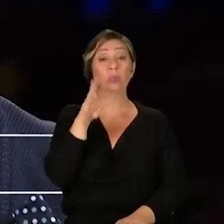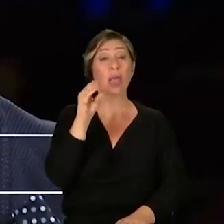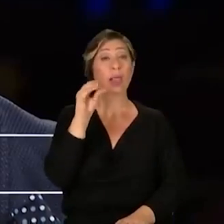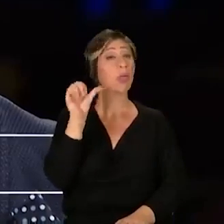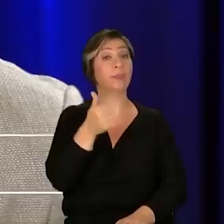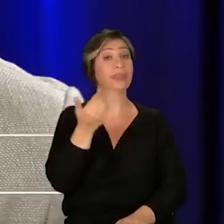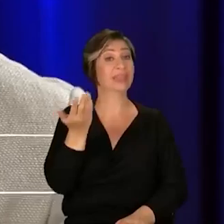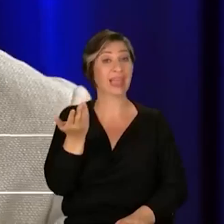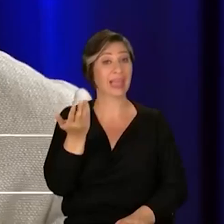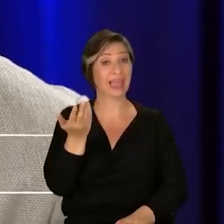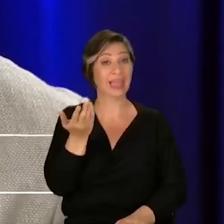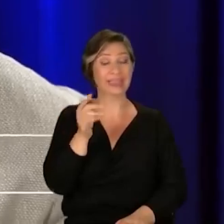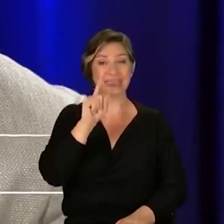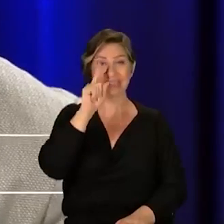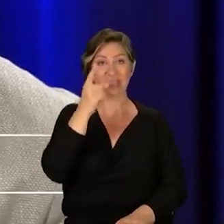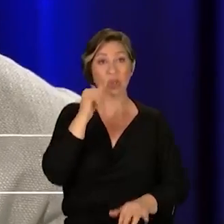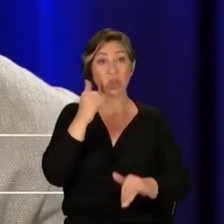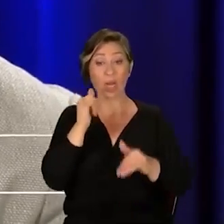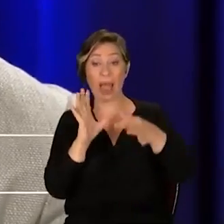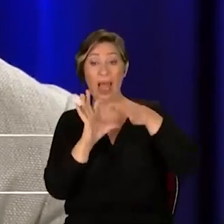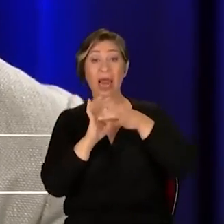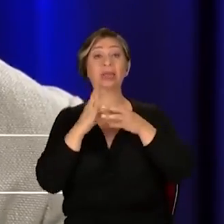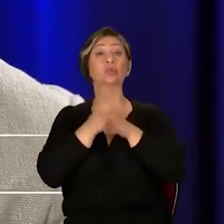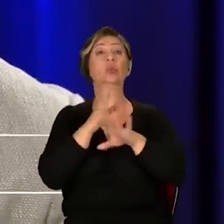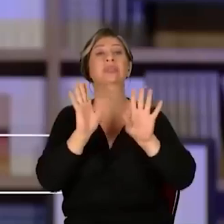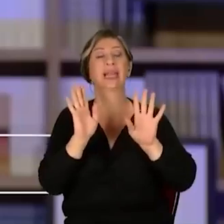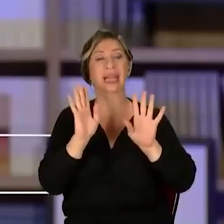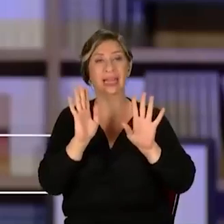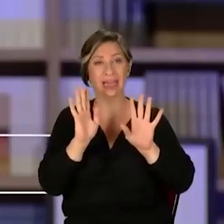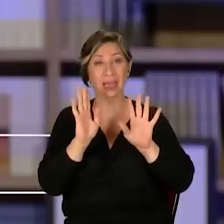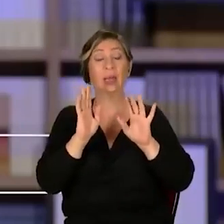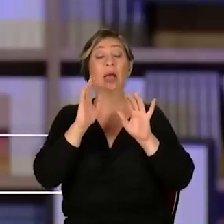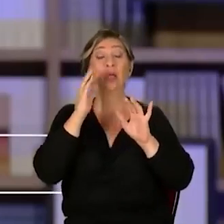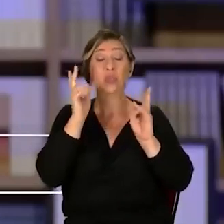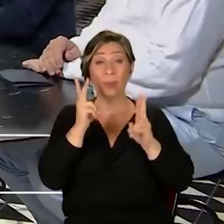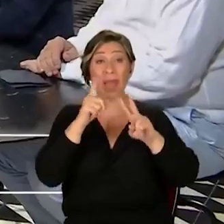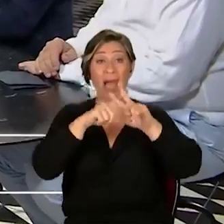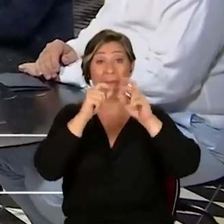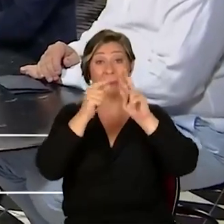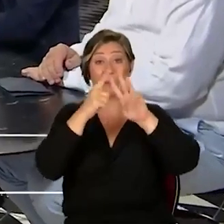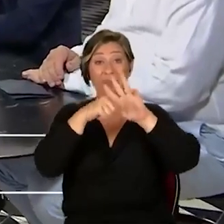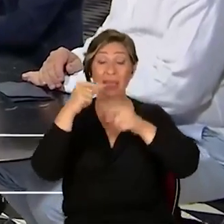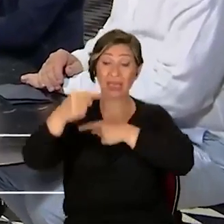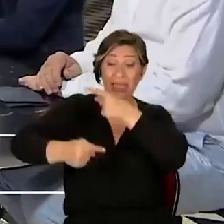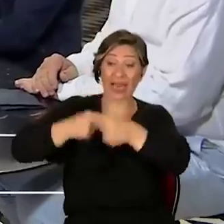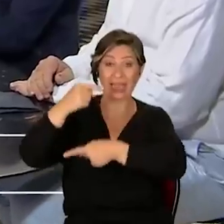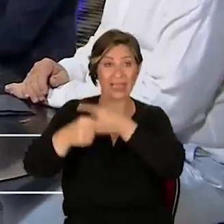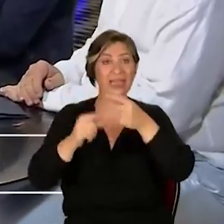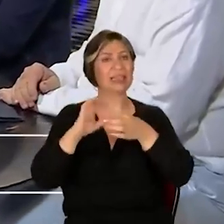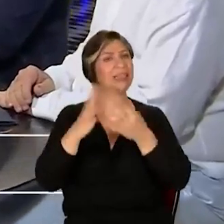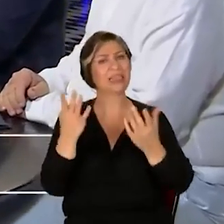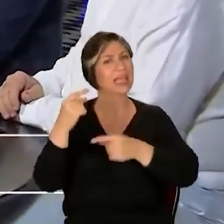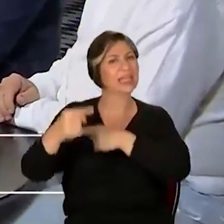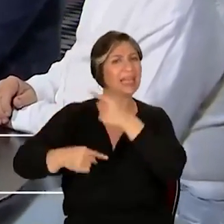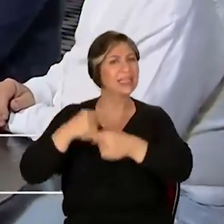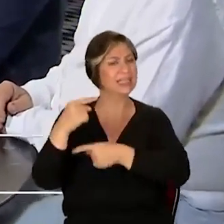önemli sebep şu. Yani sadece kiloya bağlamak tabii ki doğru değil. Normalde uyku apne, bir kere bu da genetik bir hastalık. Niye genetik